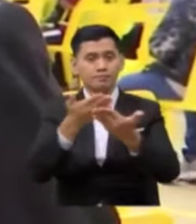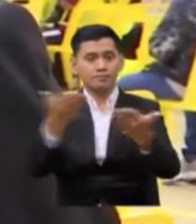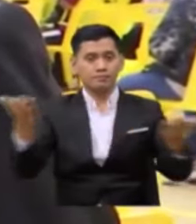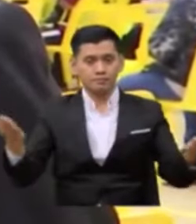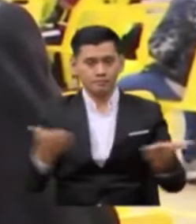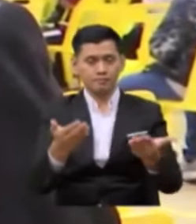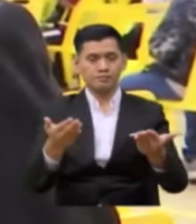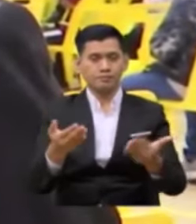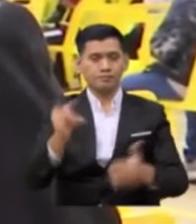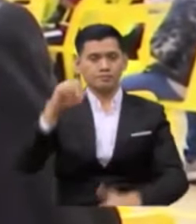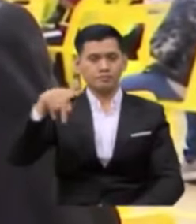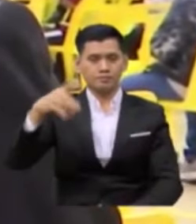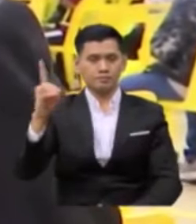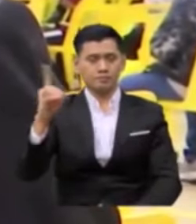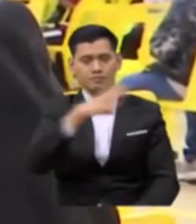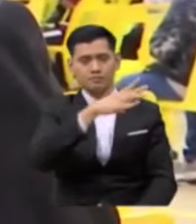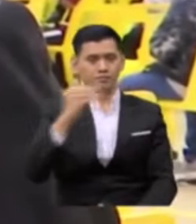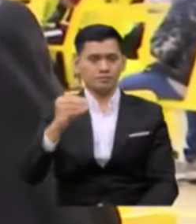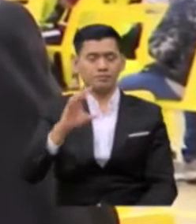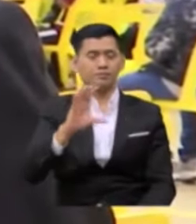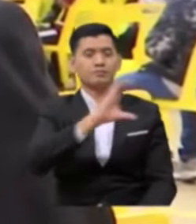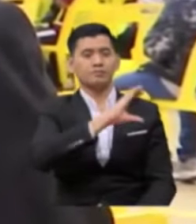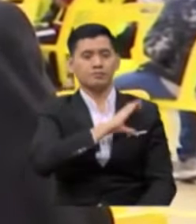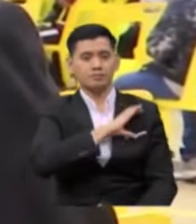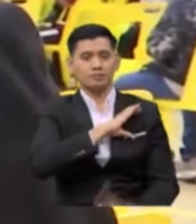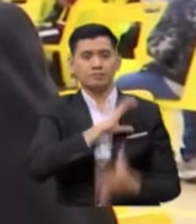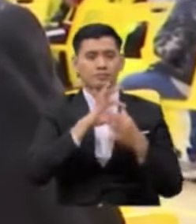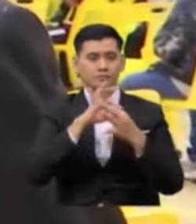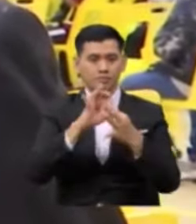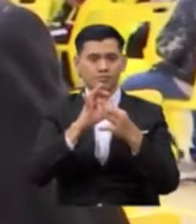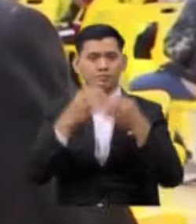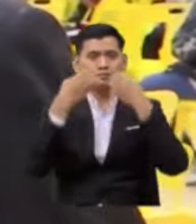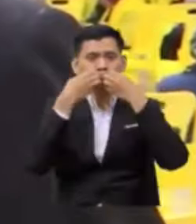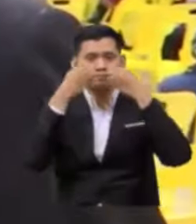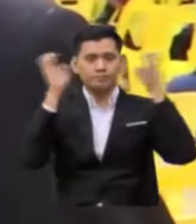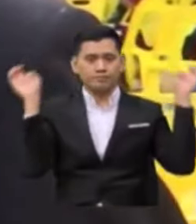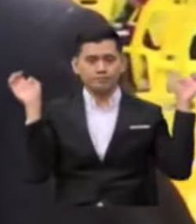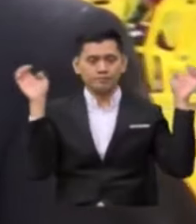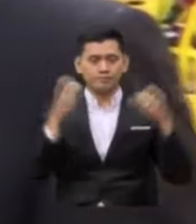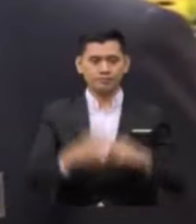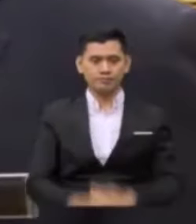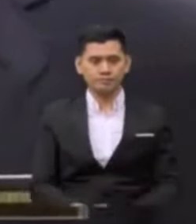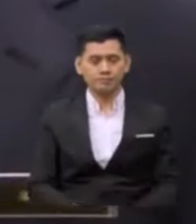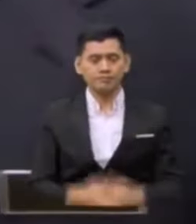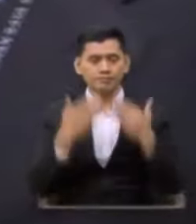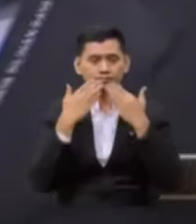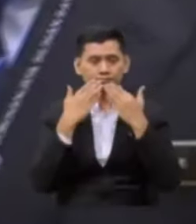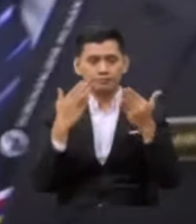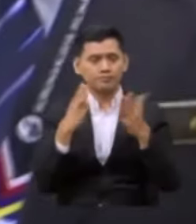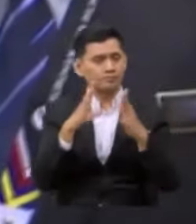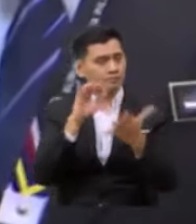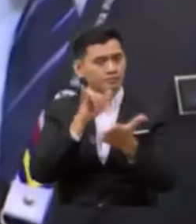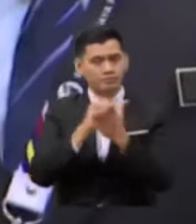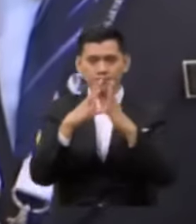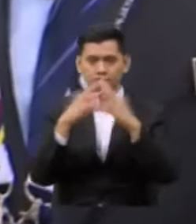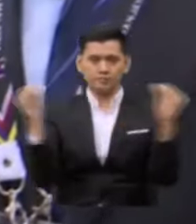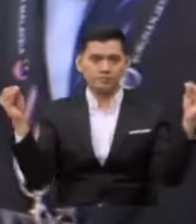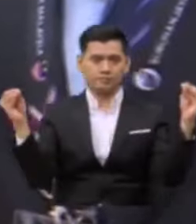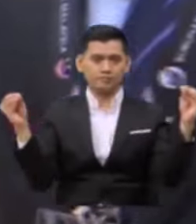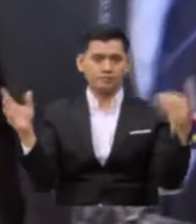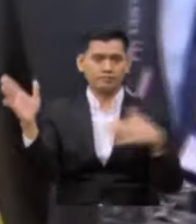pihak IPDC dan juga pihak BDRM kerana memberikan kerjasama yang sangat cemerlang. Baik. Baik, terima kasih. Itu saja, kembali